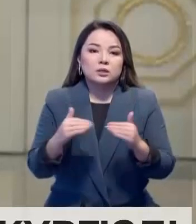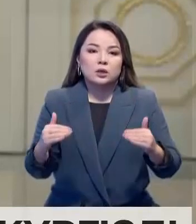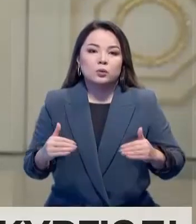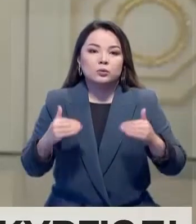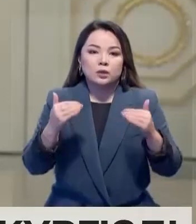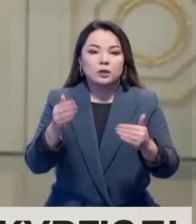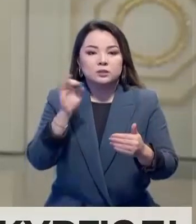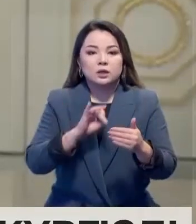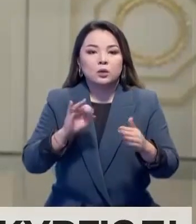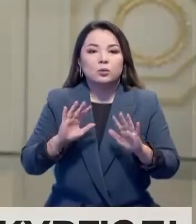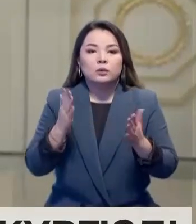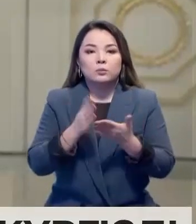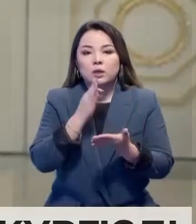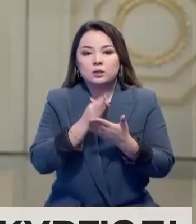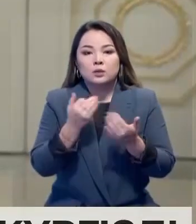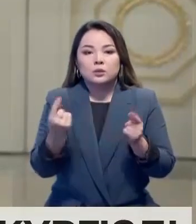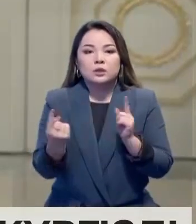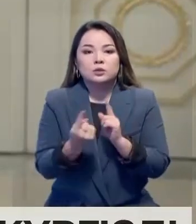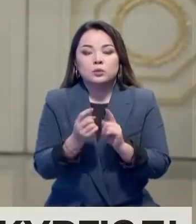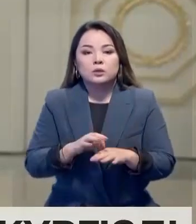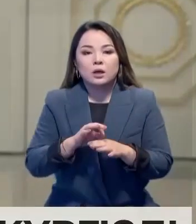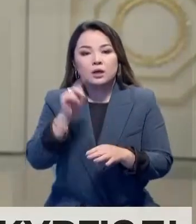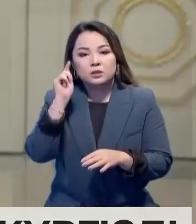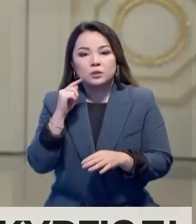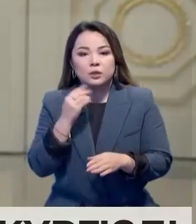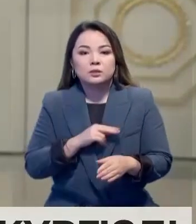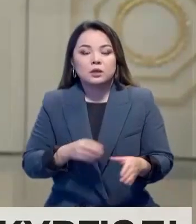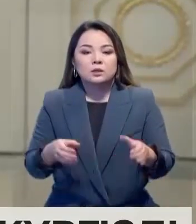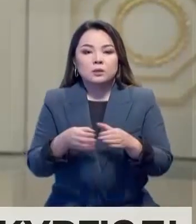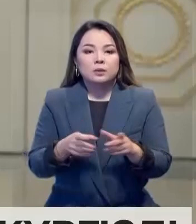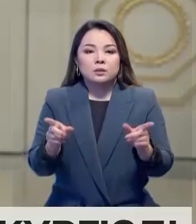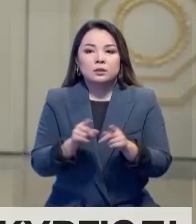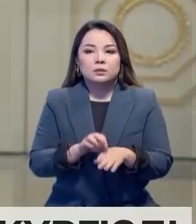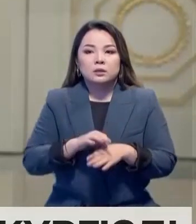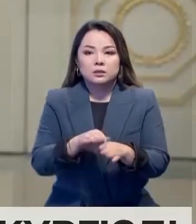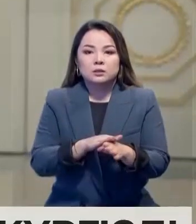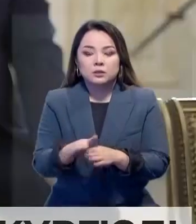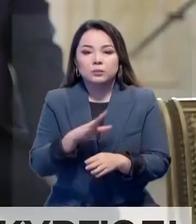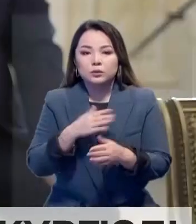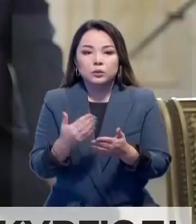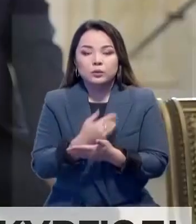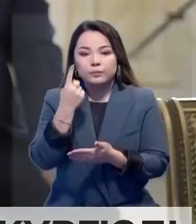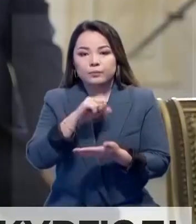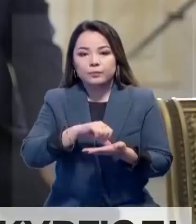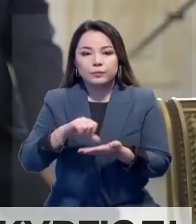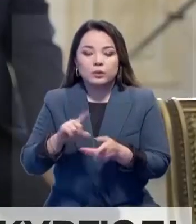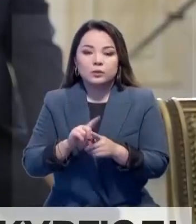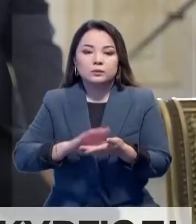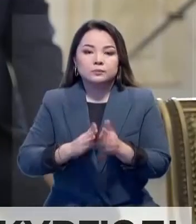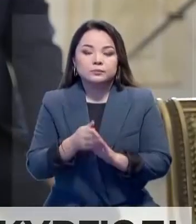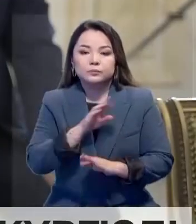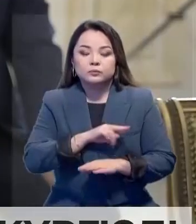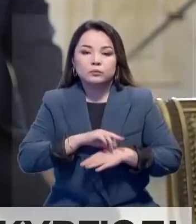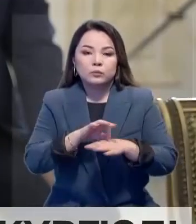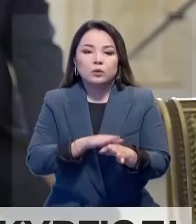көтерген тарихи оқиға болды. Бүгінгі кездесуде Әзірбайжан тарапымен шын мәнінде толық форматты мазмұнды келіссөздер жүргіземіз деп